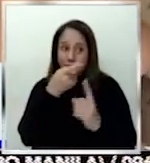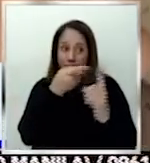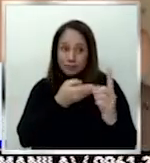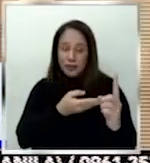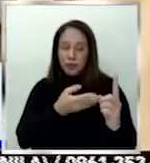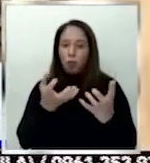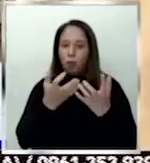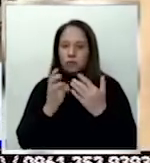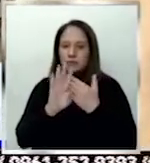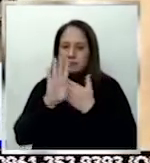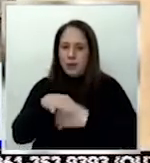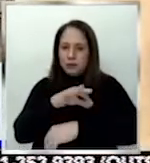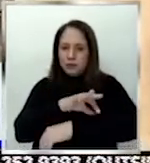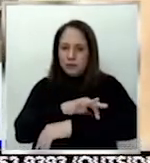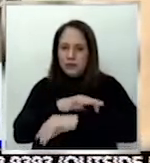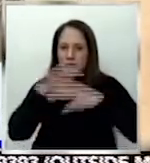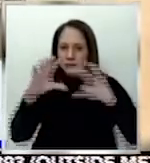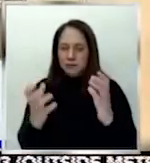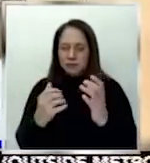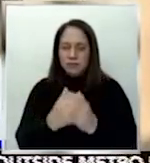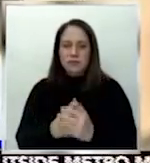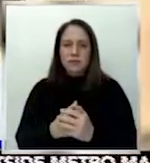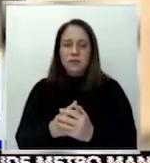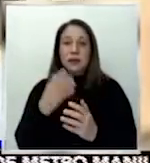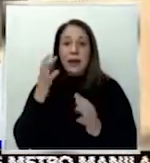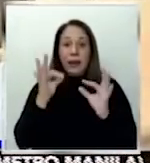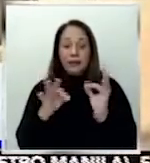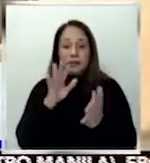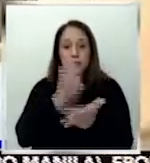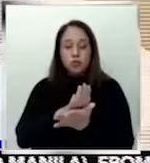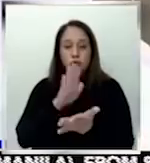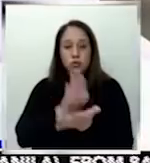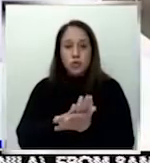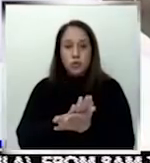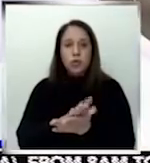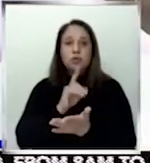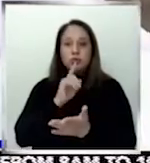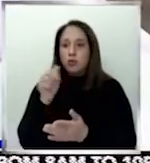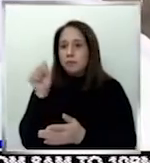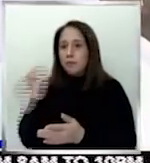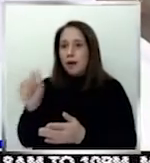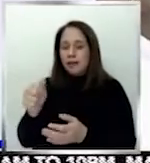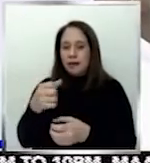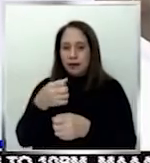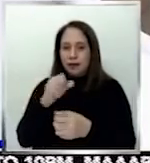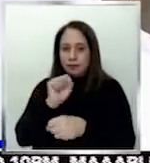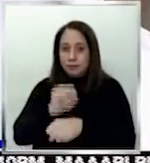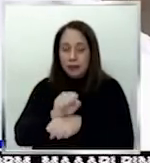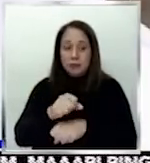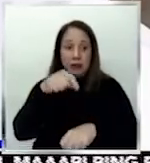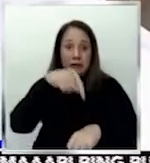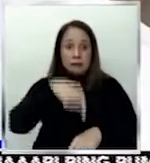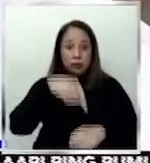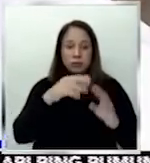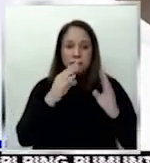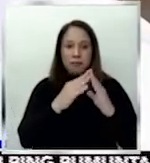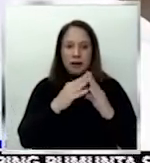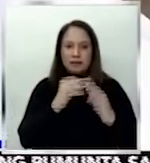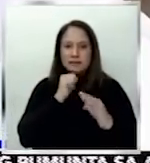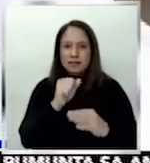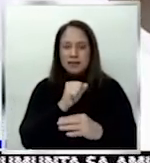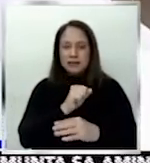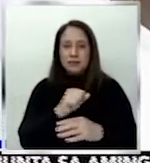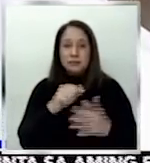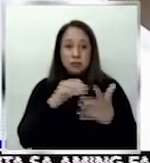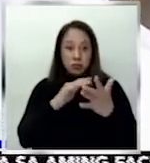face-to-face classes. Tsaka yun po kasi pag sa school, talagang sila ang gumagawa. Eh pag dito sa bahay, hindi naman lahat ng bata silang